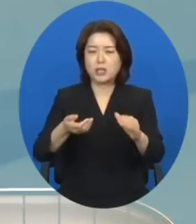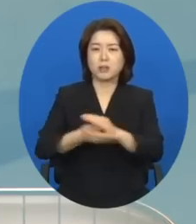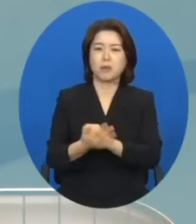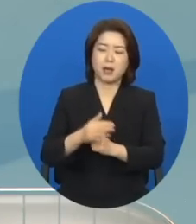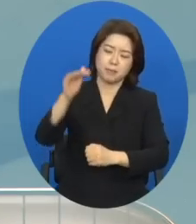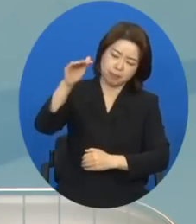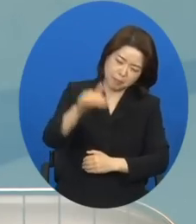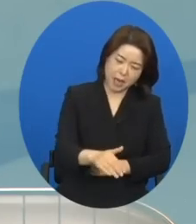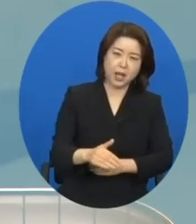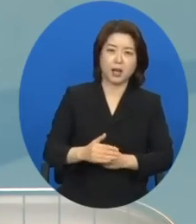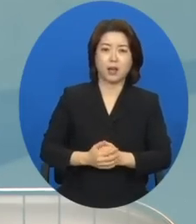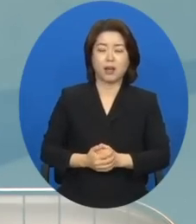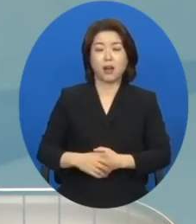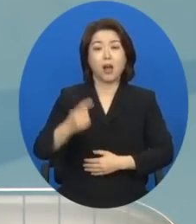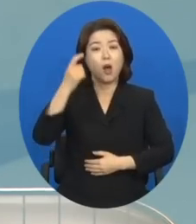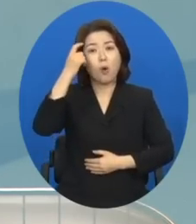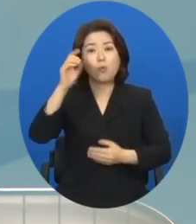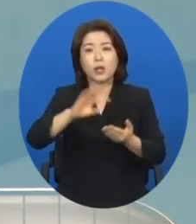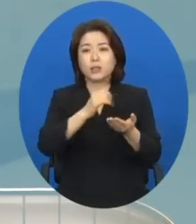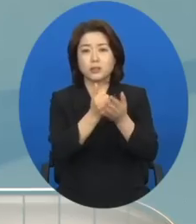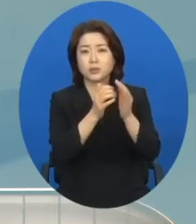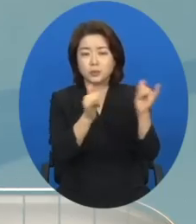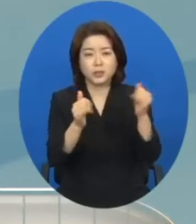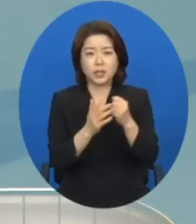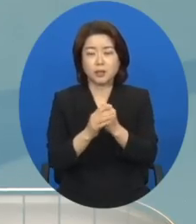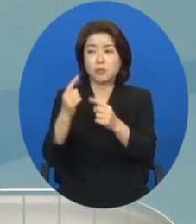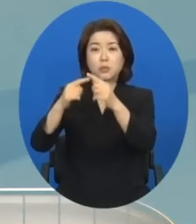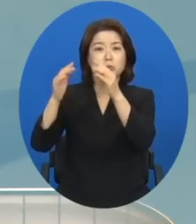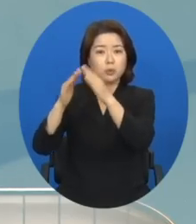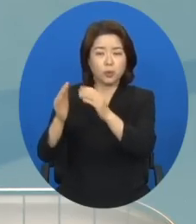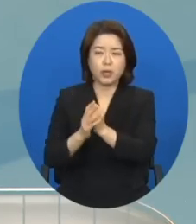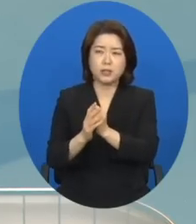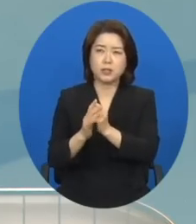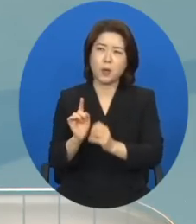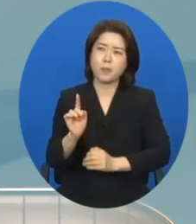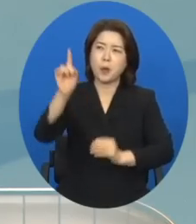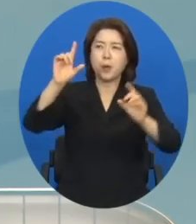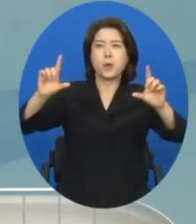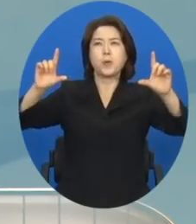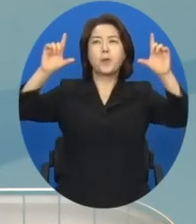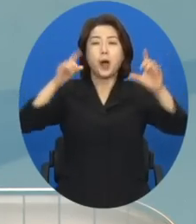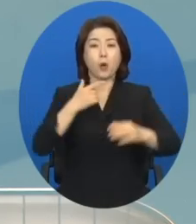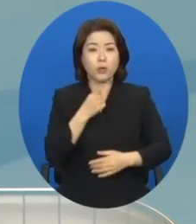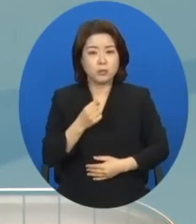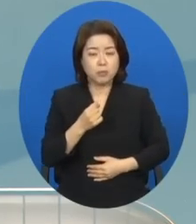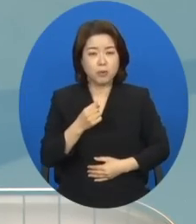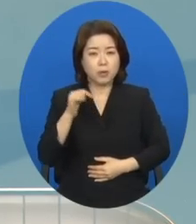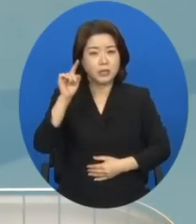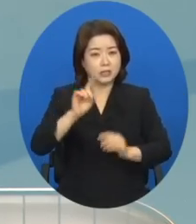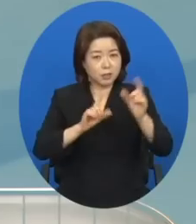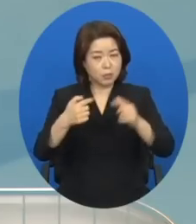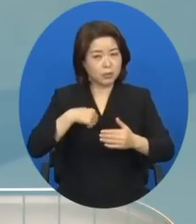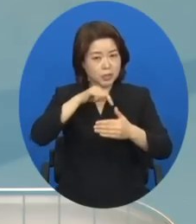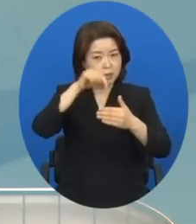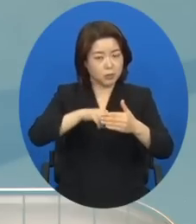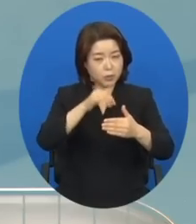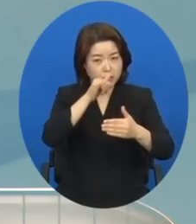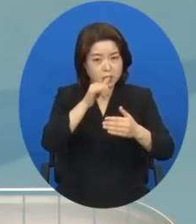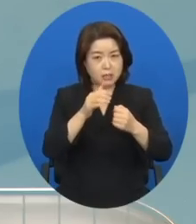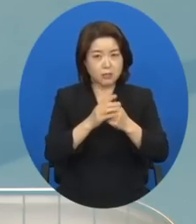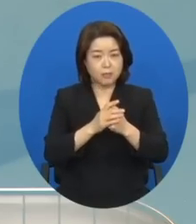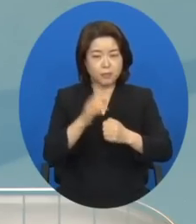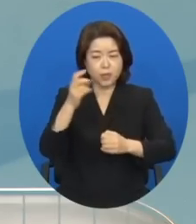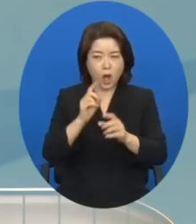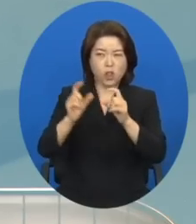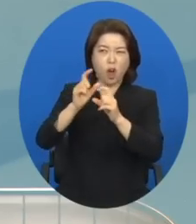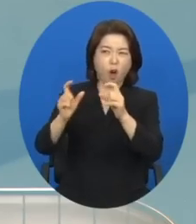그런데 왜 그리스도인들은, 교회는 높아지려 합니까? 혹시 그런 모습이 우리 안에 있지 않아요? 자꾸